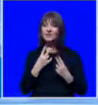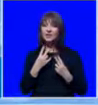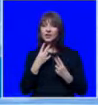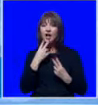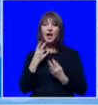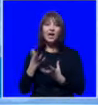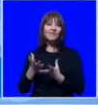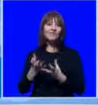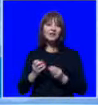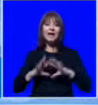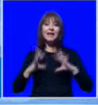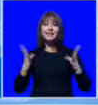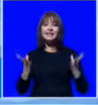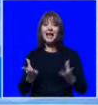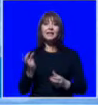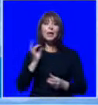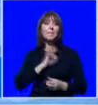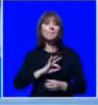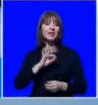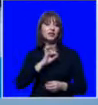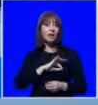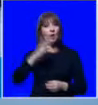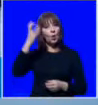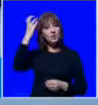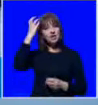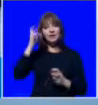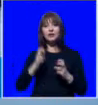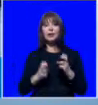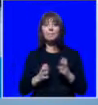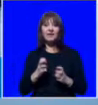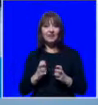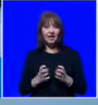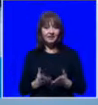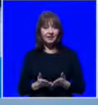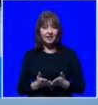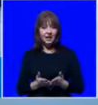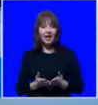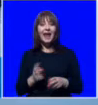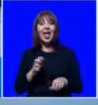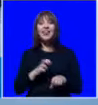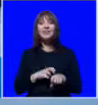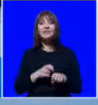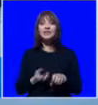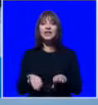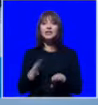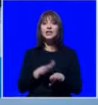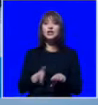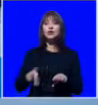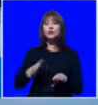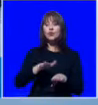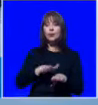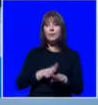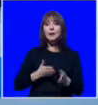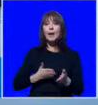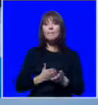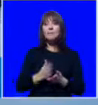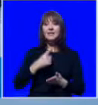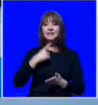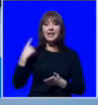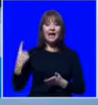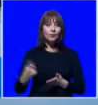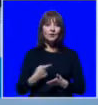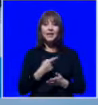изземване на цялата печалба от държавните предприятия. Ключовата дума е авансово. Защото дивидента се трупа в продължение на цялата година. Те искат да го изтеглят